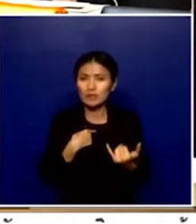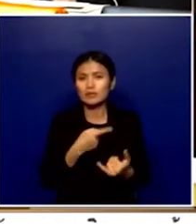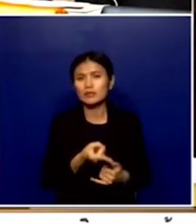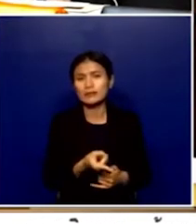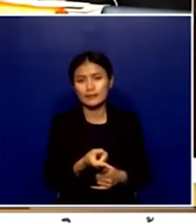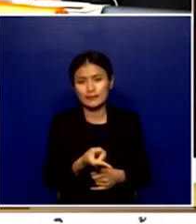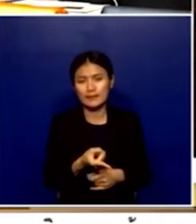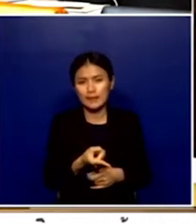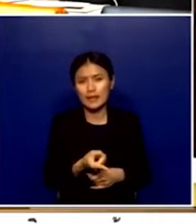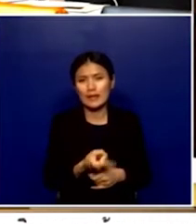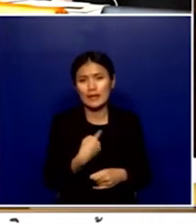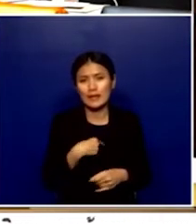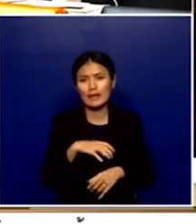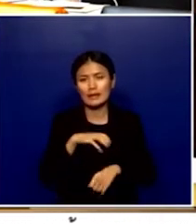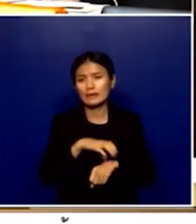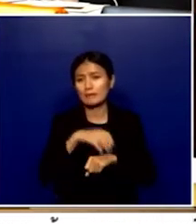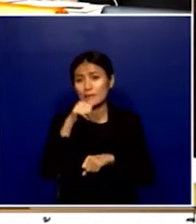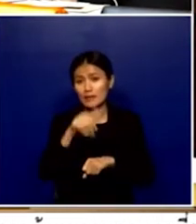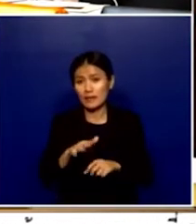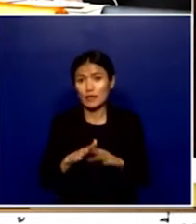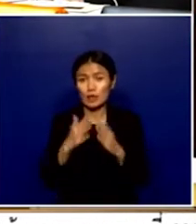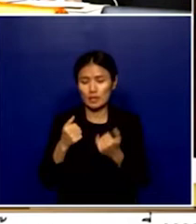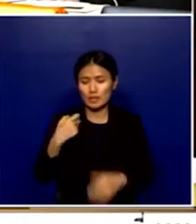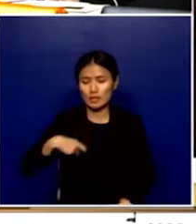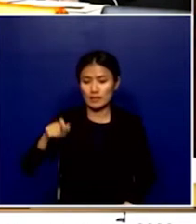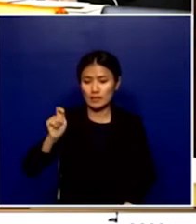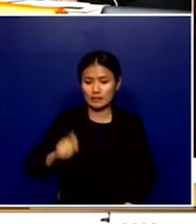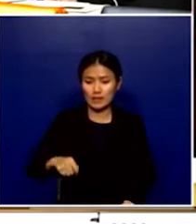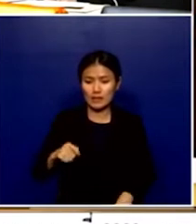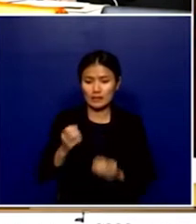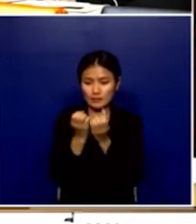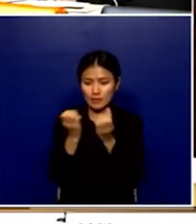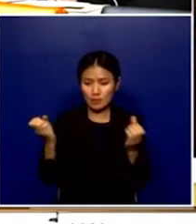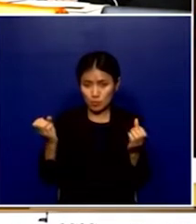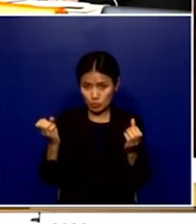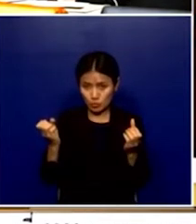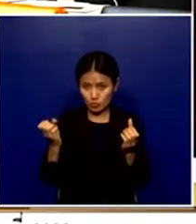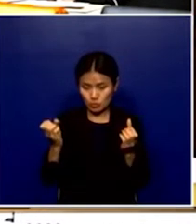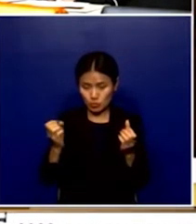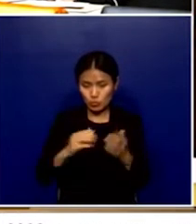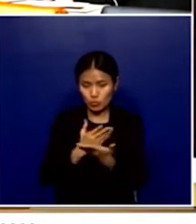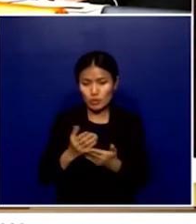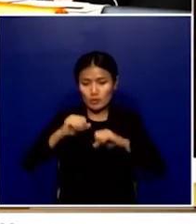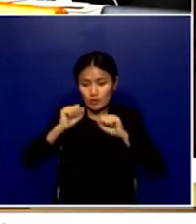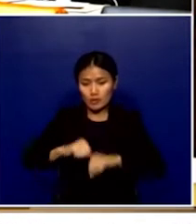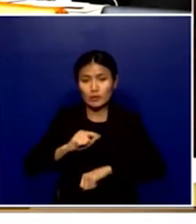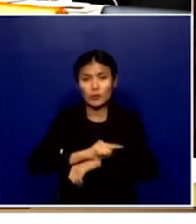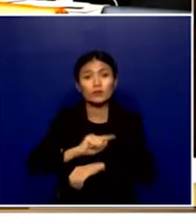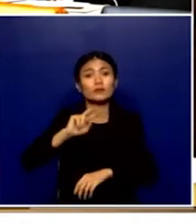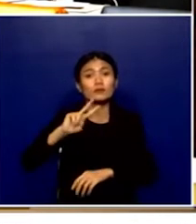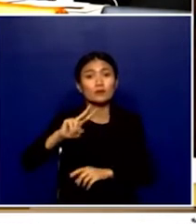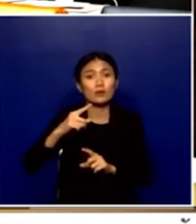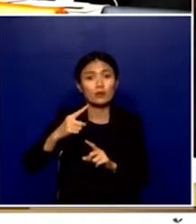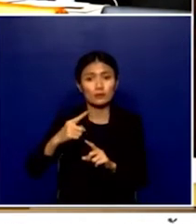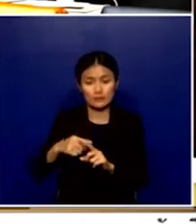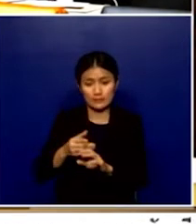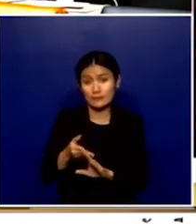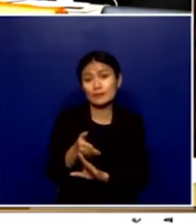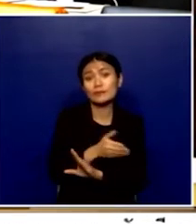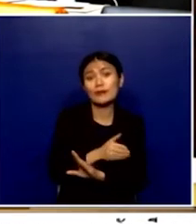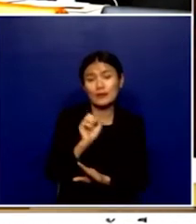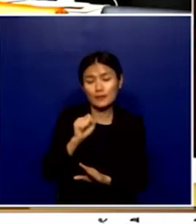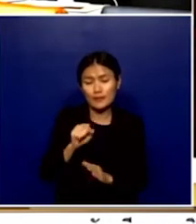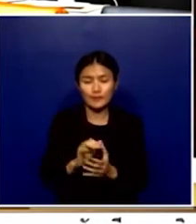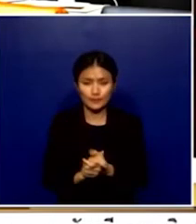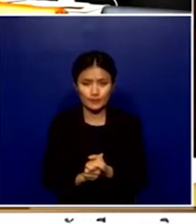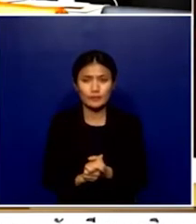วันสของศาดุรรนวลที่ผ่านมาการอย่ 13 คนอาจะยไม่สาerviceกรณีน